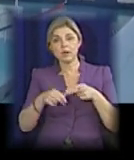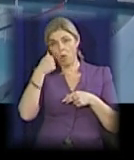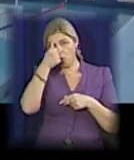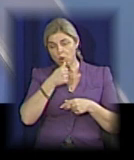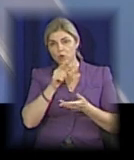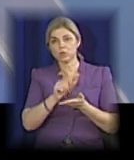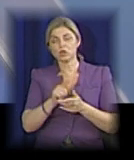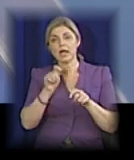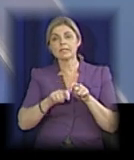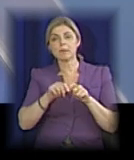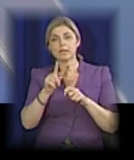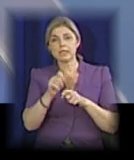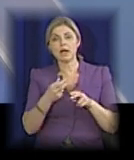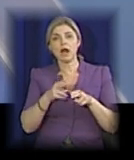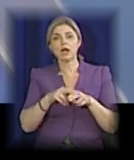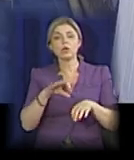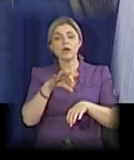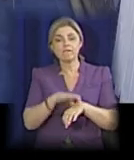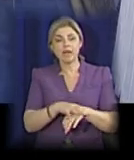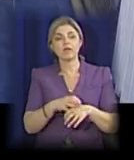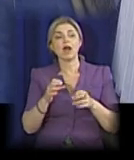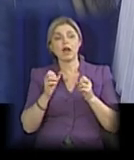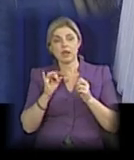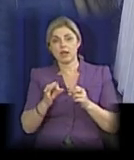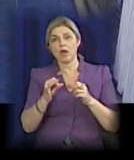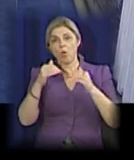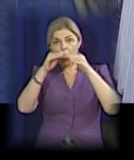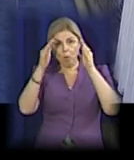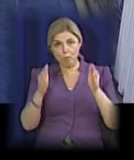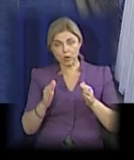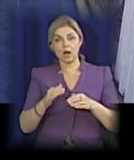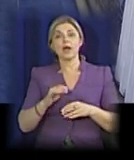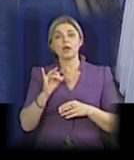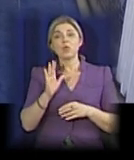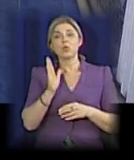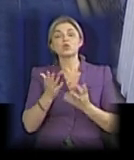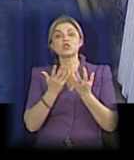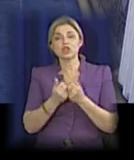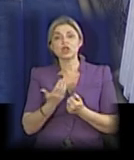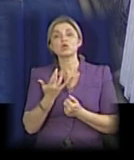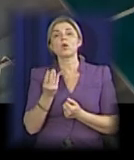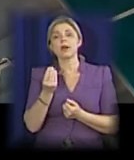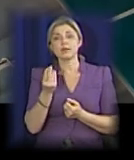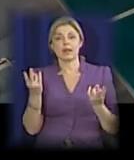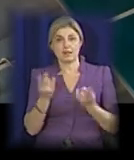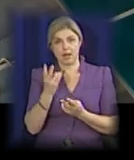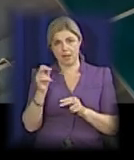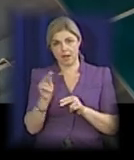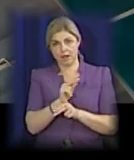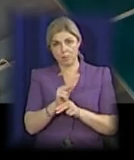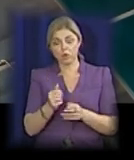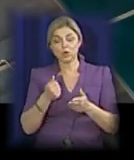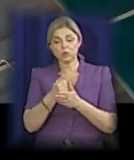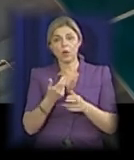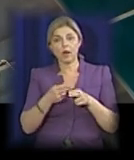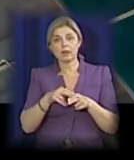експертиза, яка виявить динаміку руйнувань чаші та куполу басейну. Вже тоді рахуватимуть, скільки грошей треба на ремонт. До цього часу